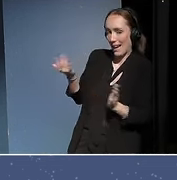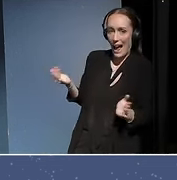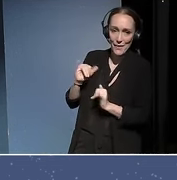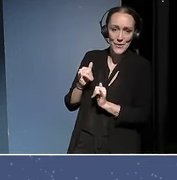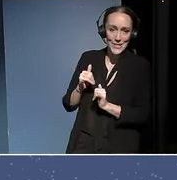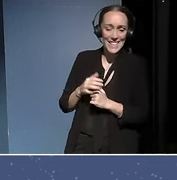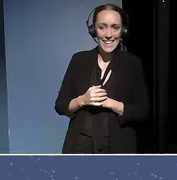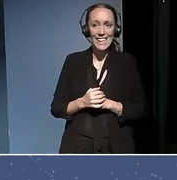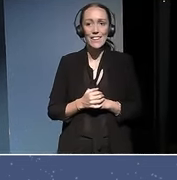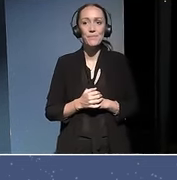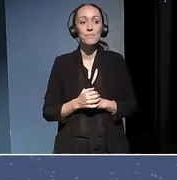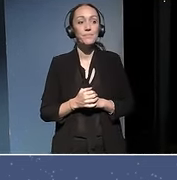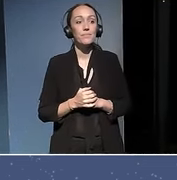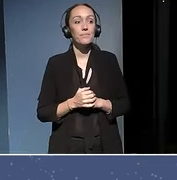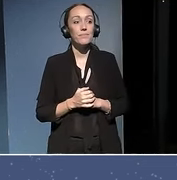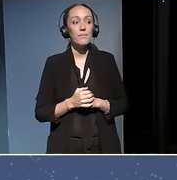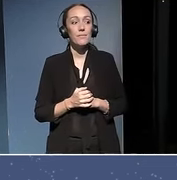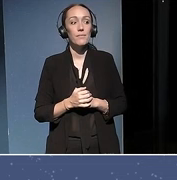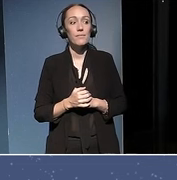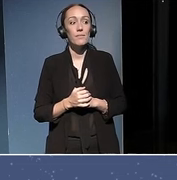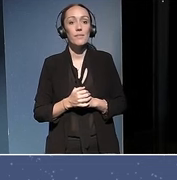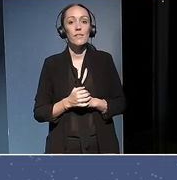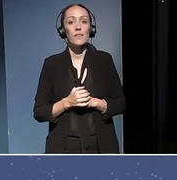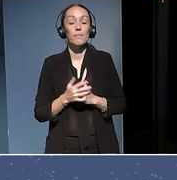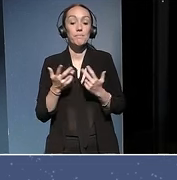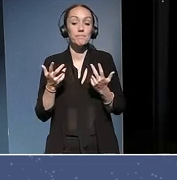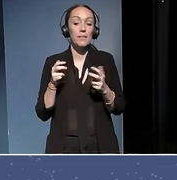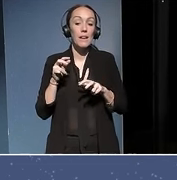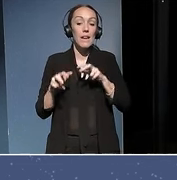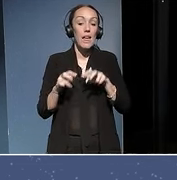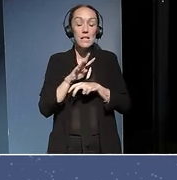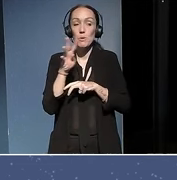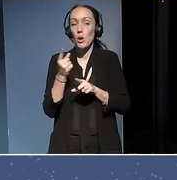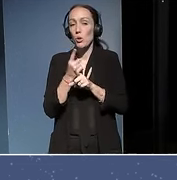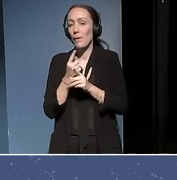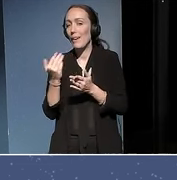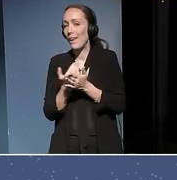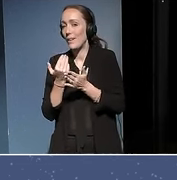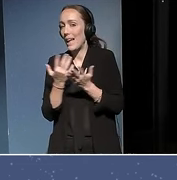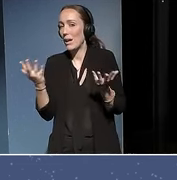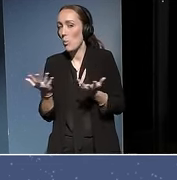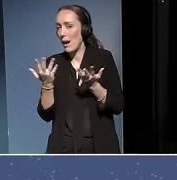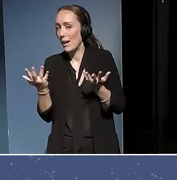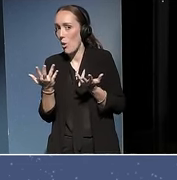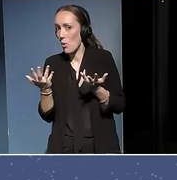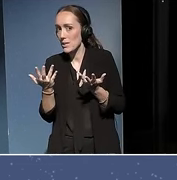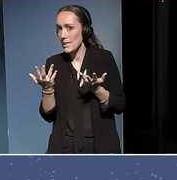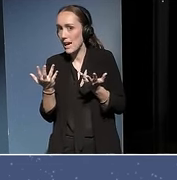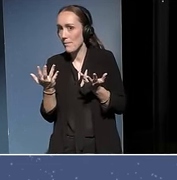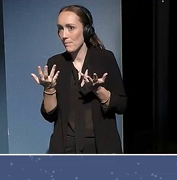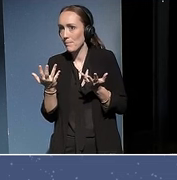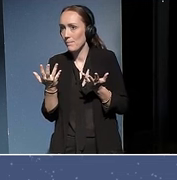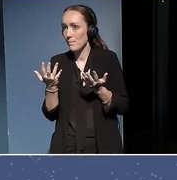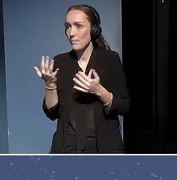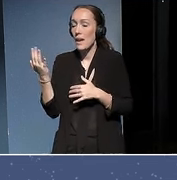e probabilmente doveva evitare altre cose come per esempio Ma poi magari anche